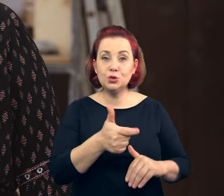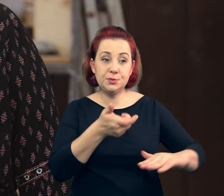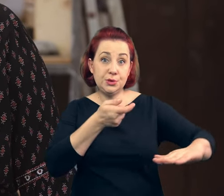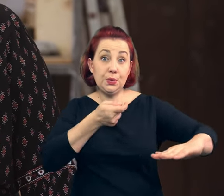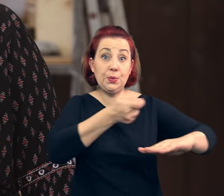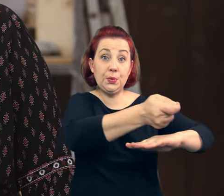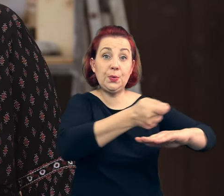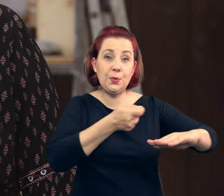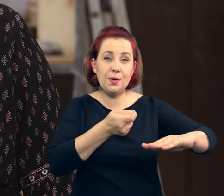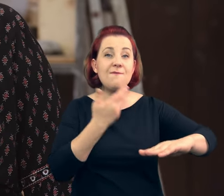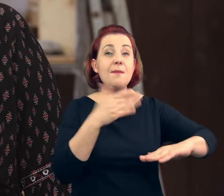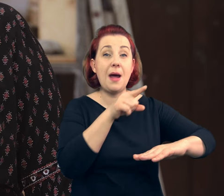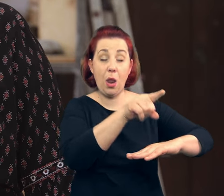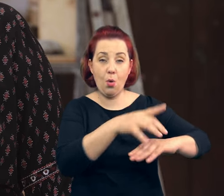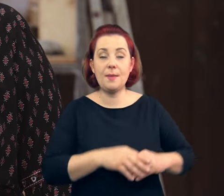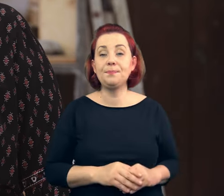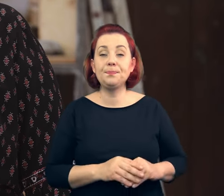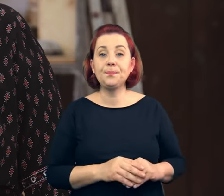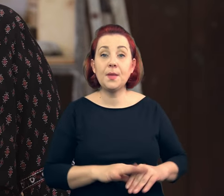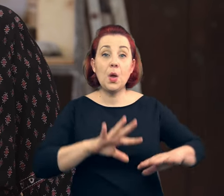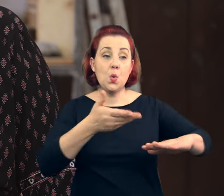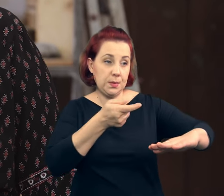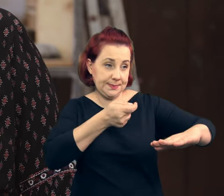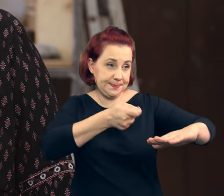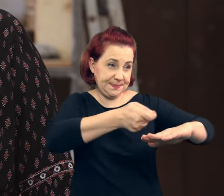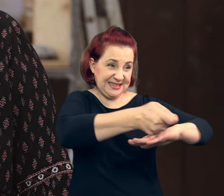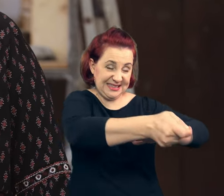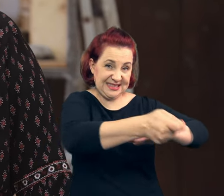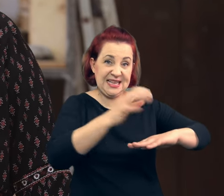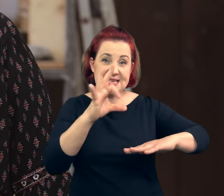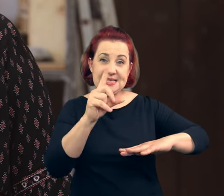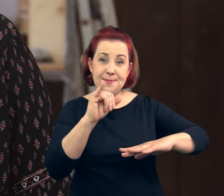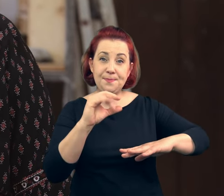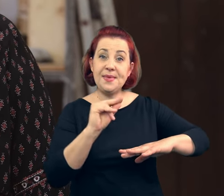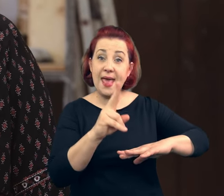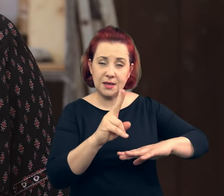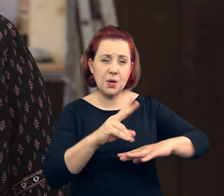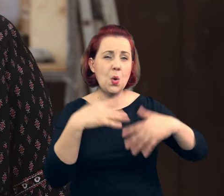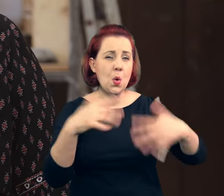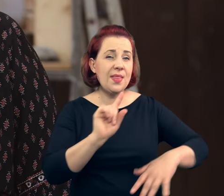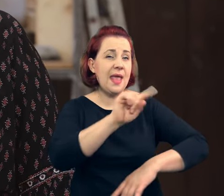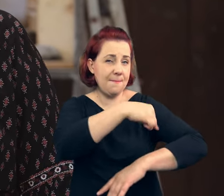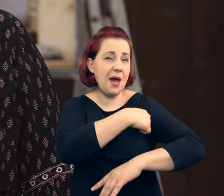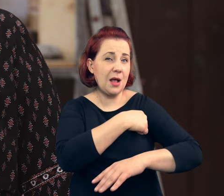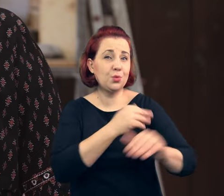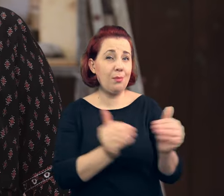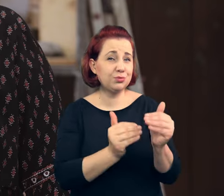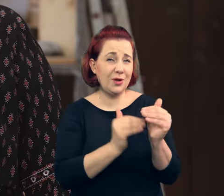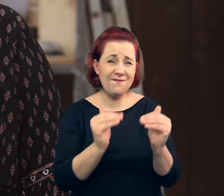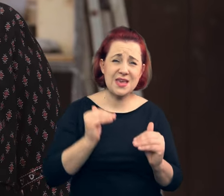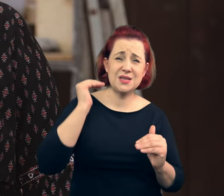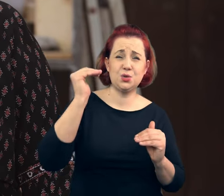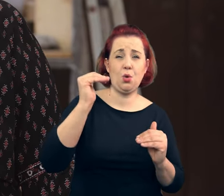Wypał, czyli spiek inaczej, jest w wysokiej temperaturze, no tak w przybliżeniu